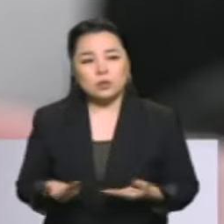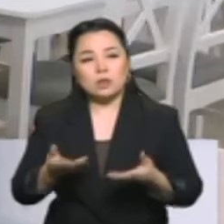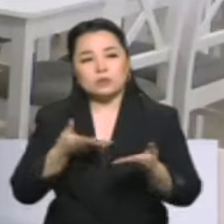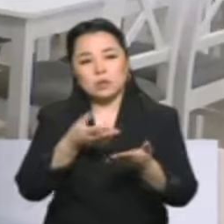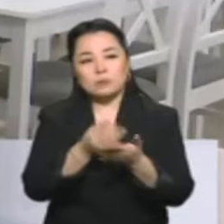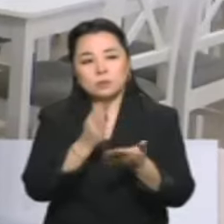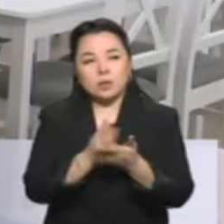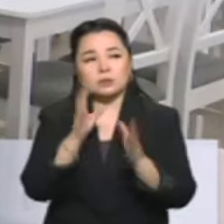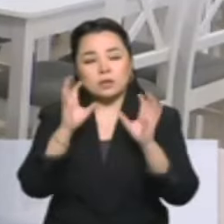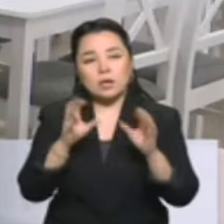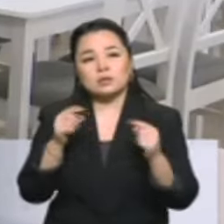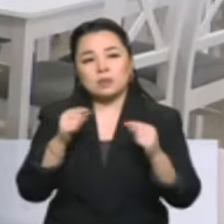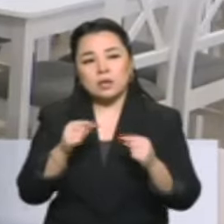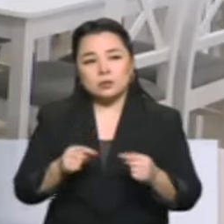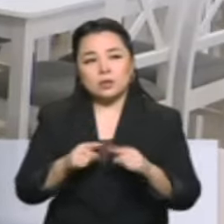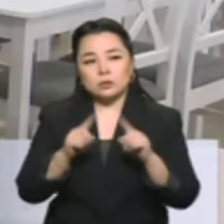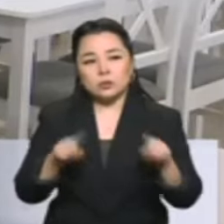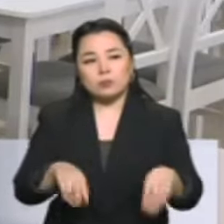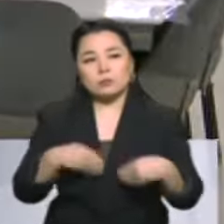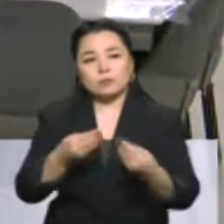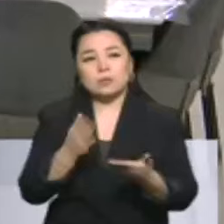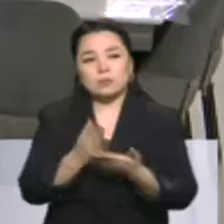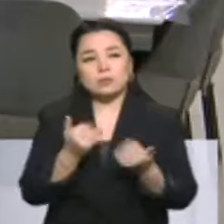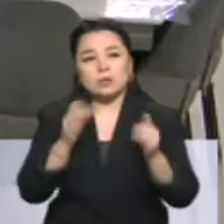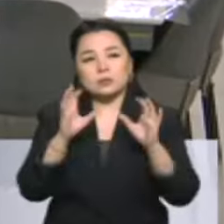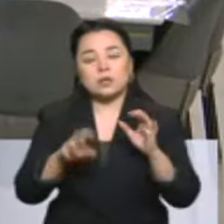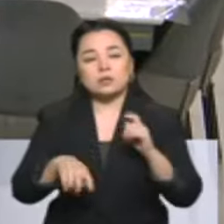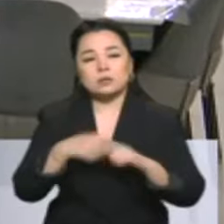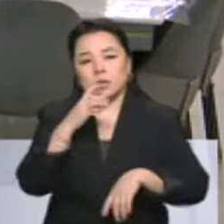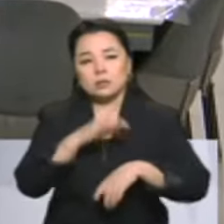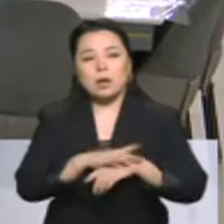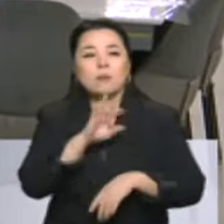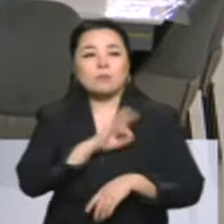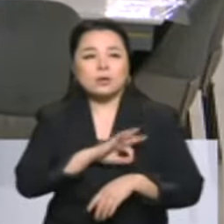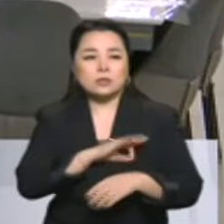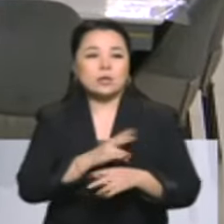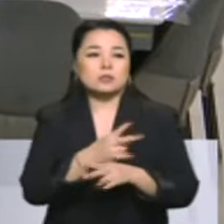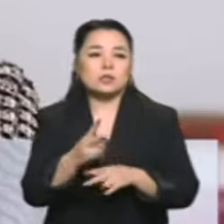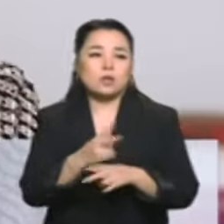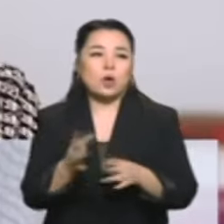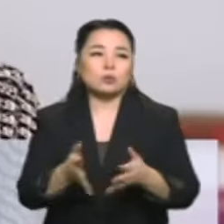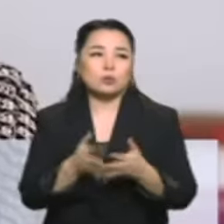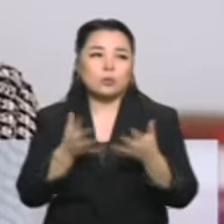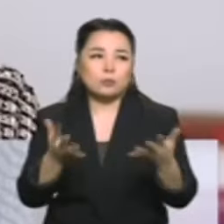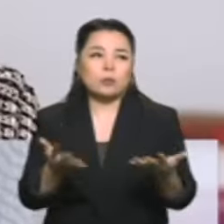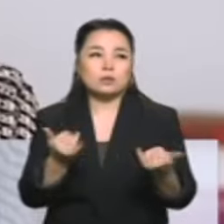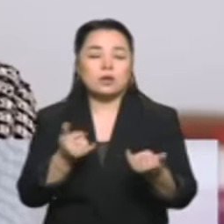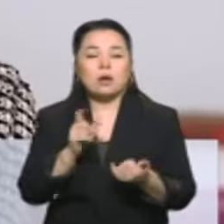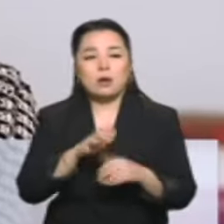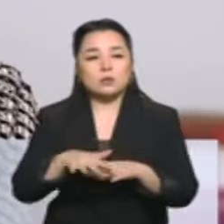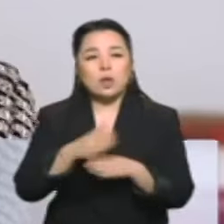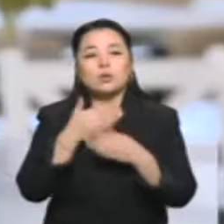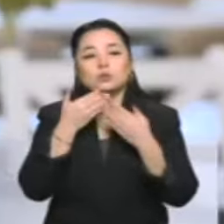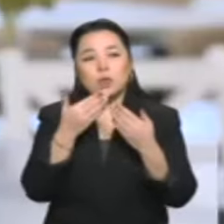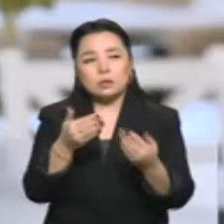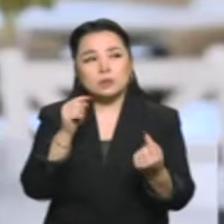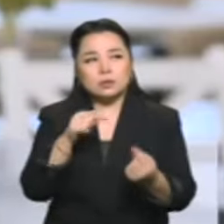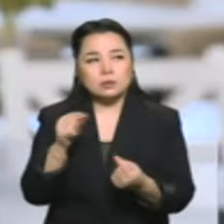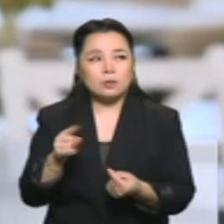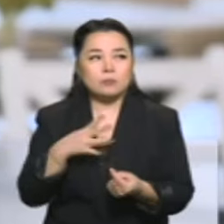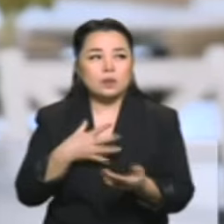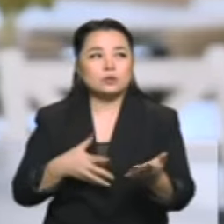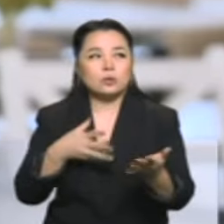қабылдайды. Заңға сай түбіртек береді. Оның айтуынша заңсыз сауданың пайдасынан зияны көп. Халықтың сұранысына қарата